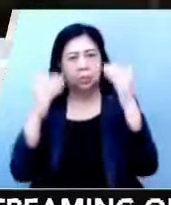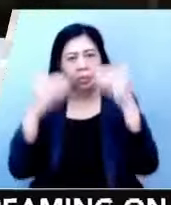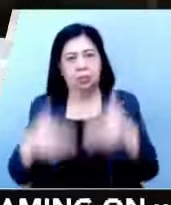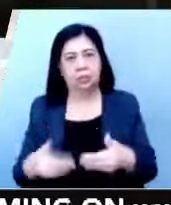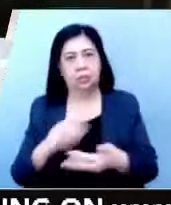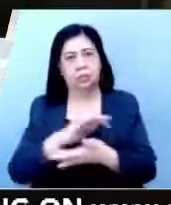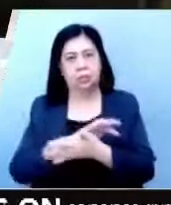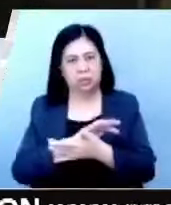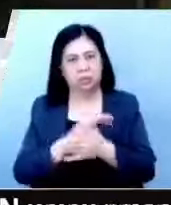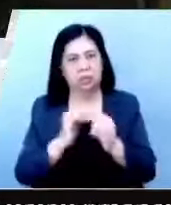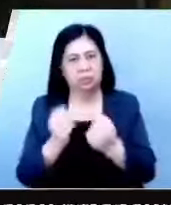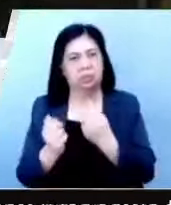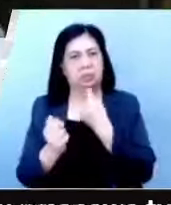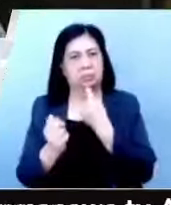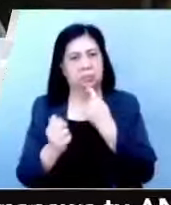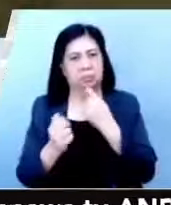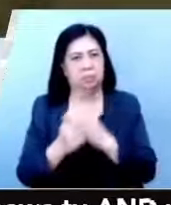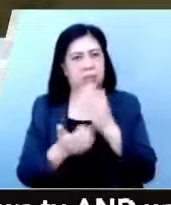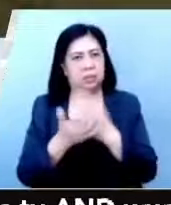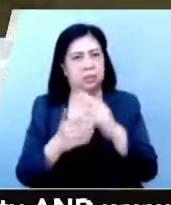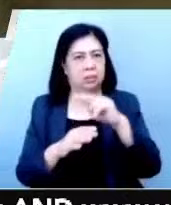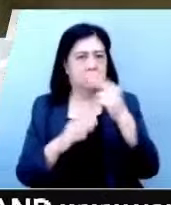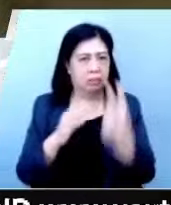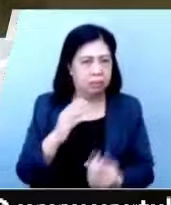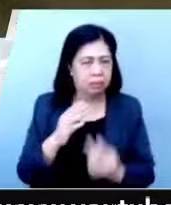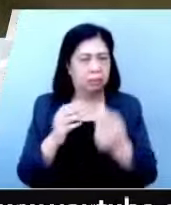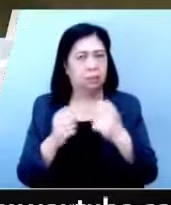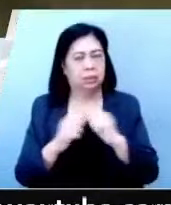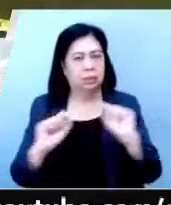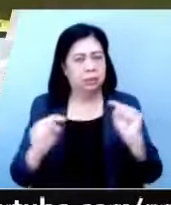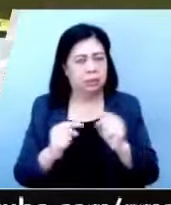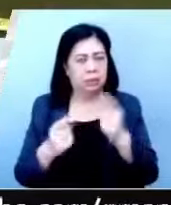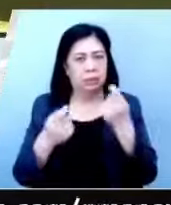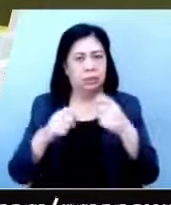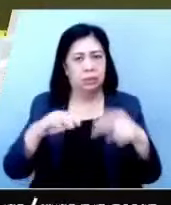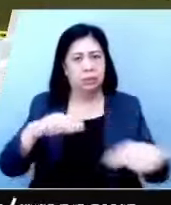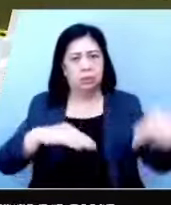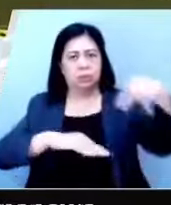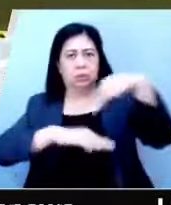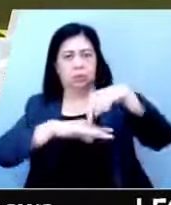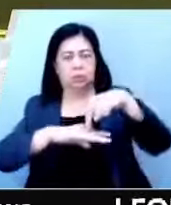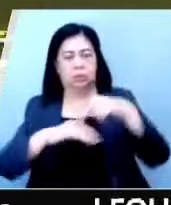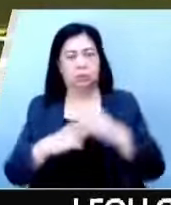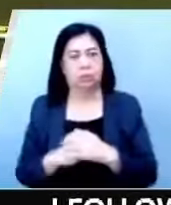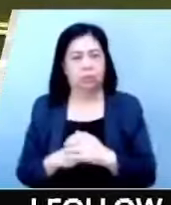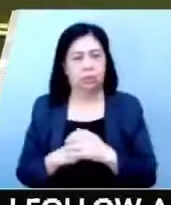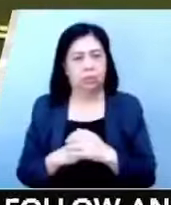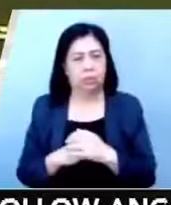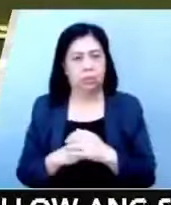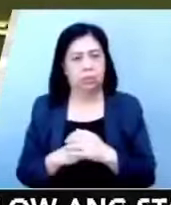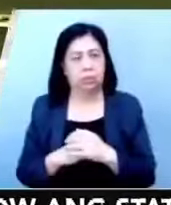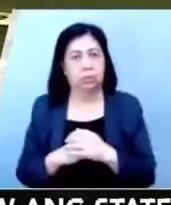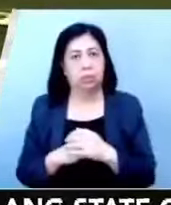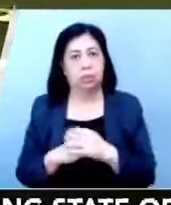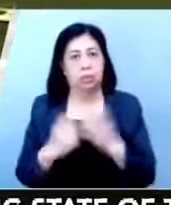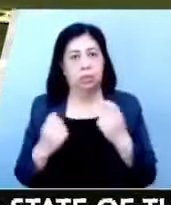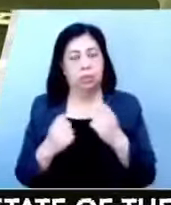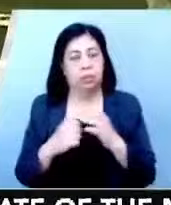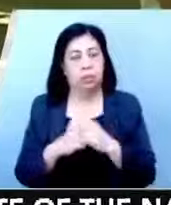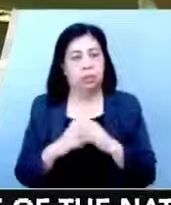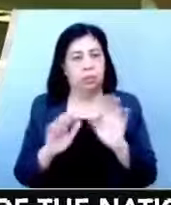ding nasugatan at nahulog dahil sinubukang sumampas sa andas. Natakot po, tas ano na ako, lumayo muna po ako